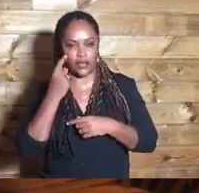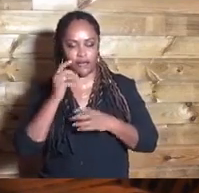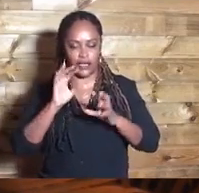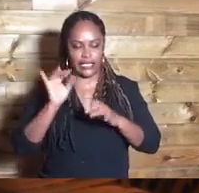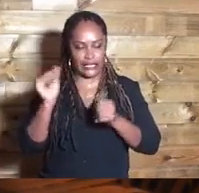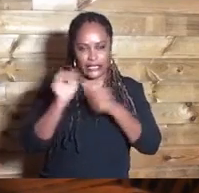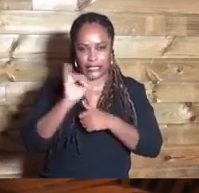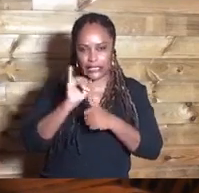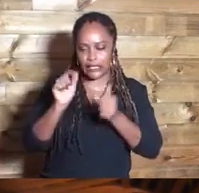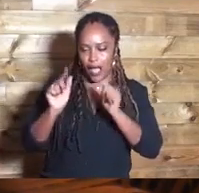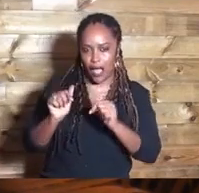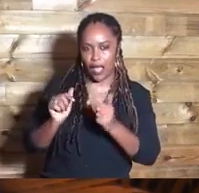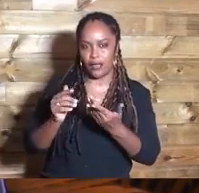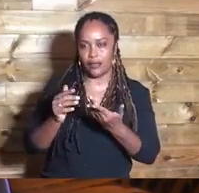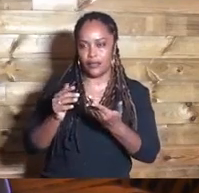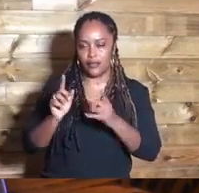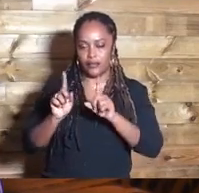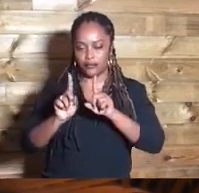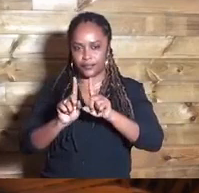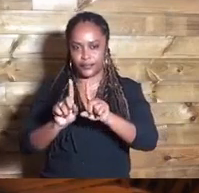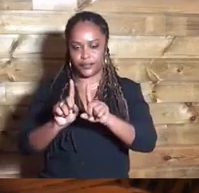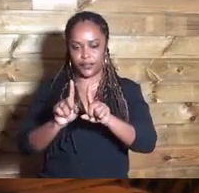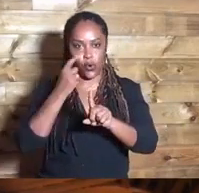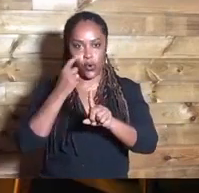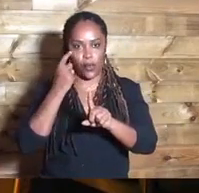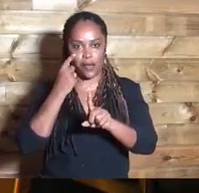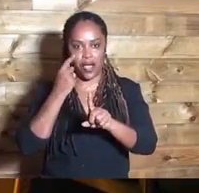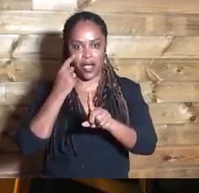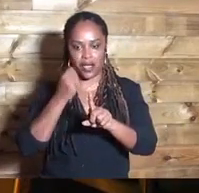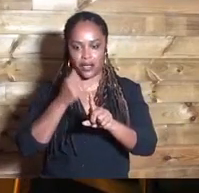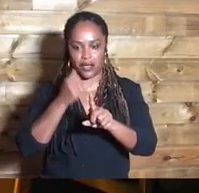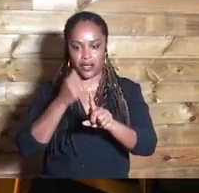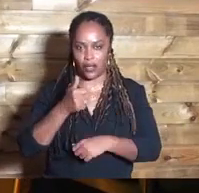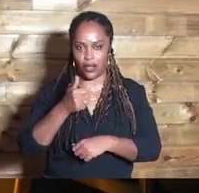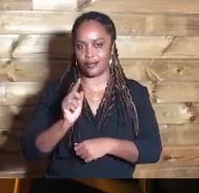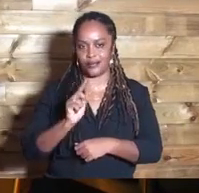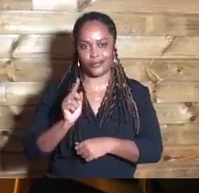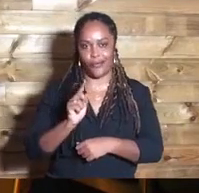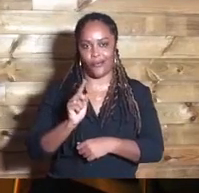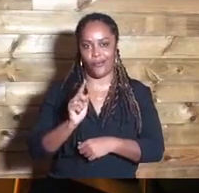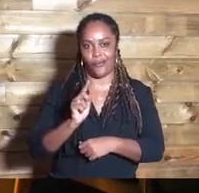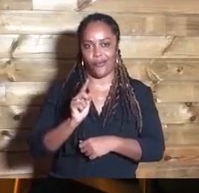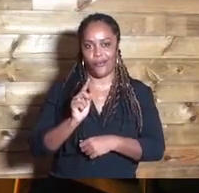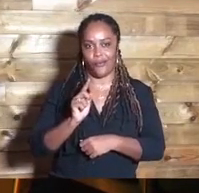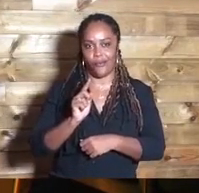marché et vous rendre vous compte que vous pas tout seul. Ou pas tout seul parce que vous ancré dans l'histoire.